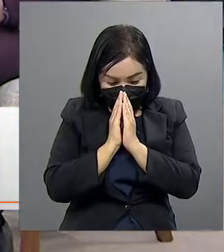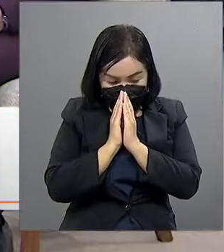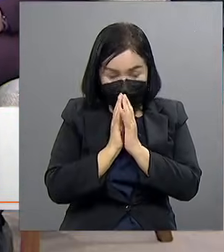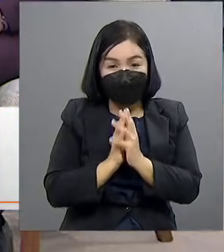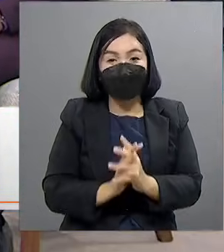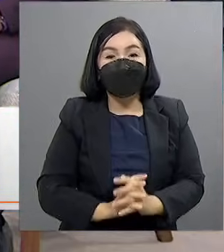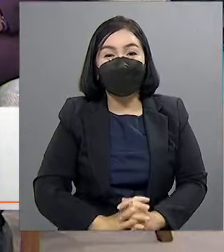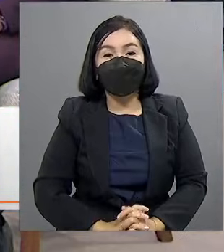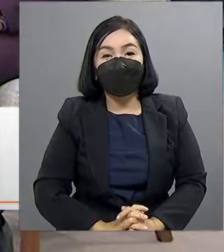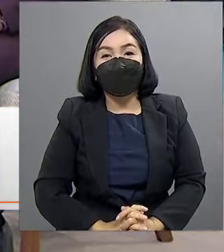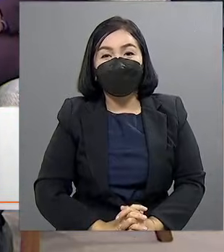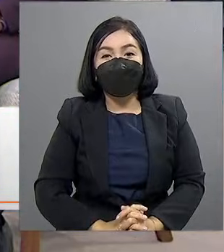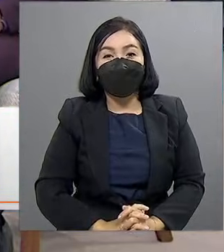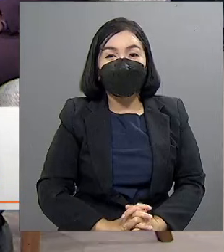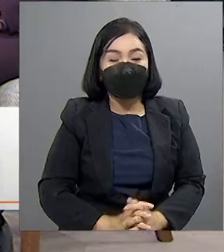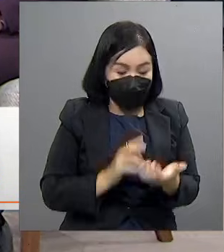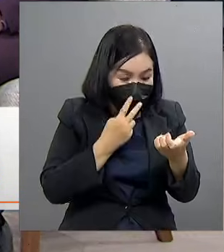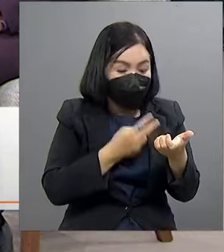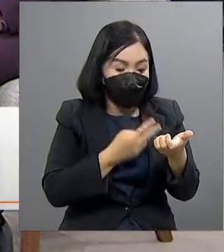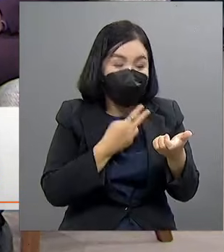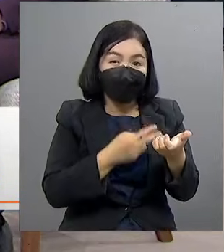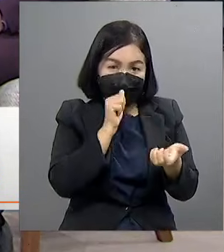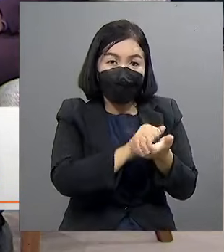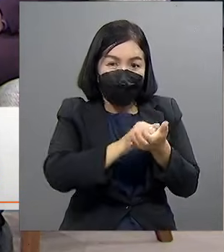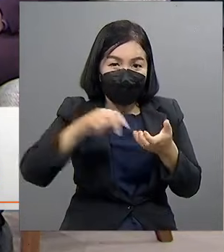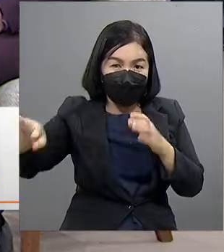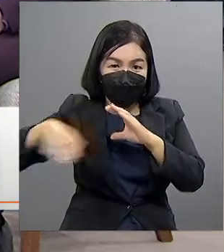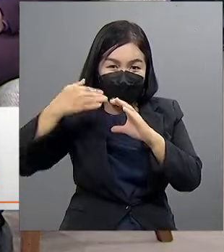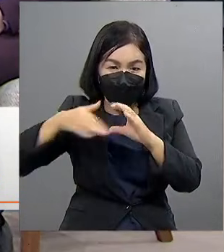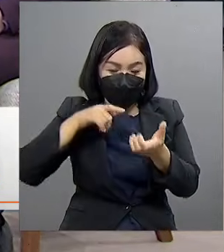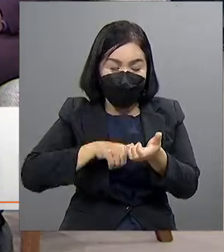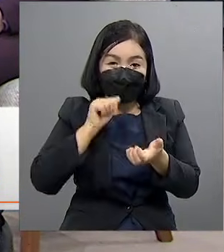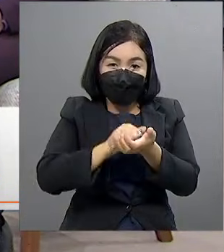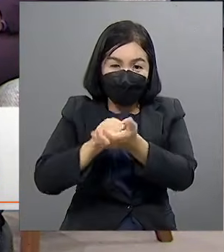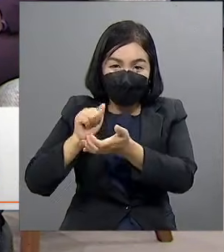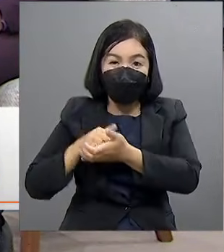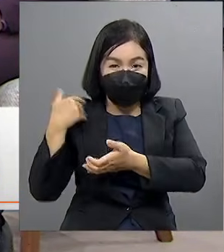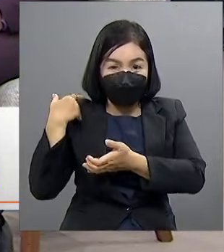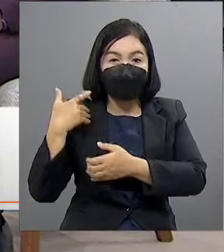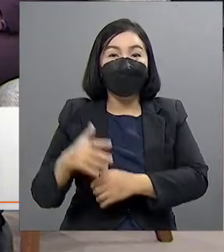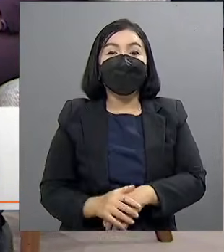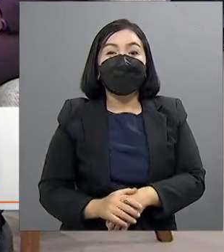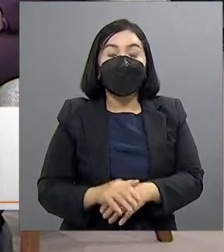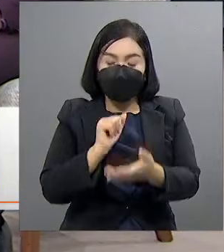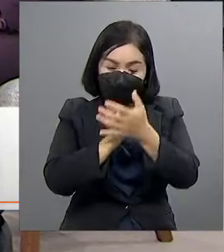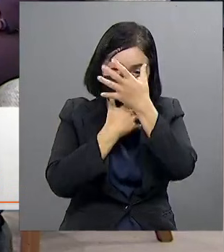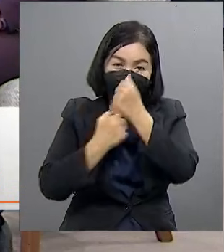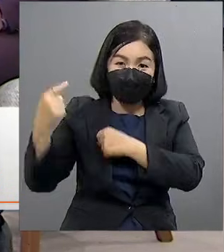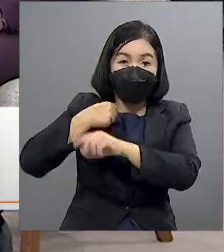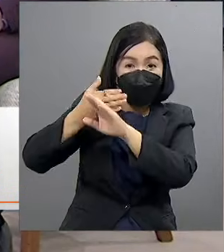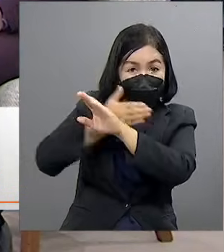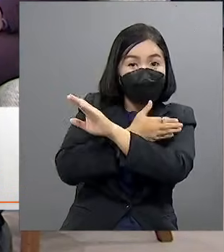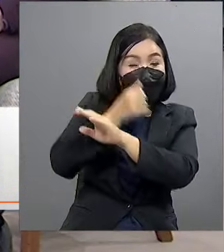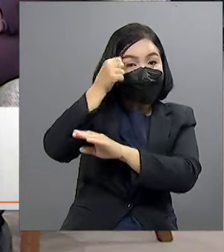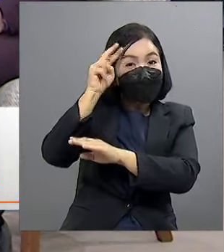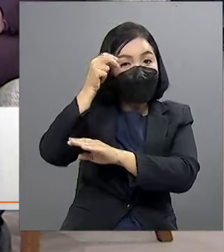แปมเริ่มแบบดูโทรศัพท์มือถือแล้วมาแล้วนะสายมาปุ๊บเลยก็คุณผู้ชมพรีออเดอร์กันได้เพราะว่าสั่งจองล่วงหน้าเนี่ย 2-3 วันเพราะว่าต้